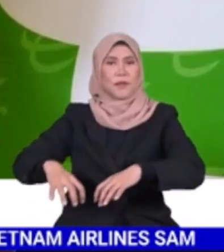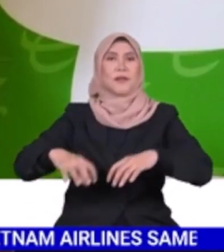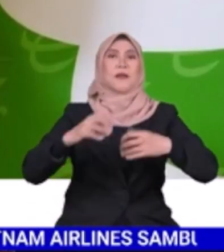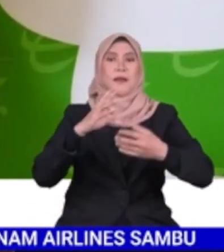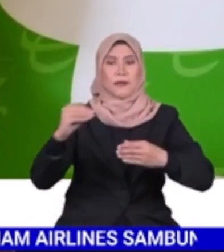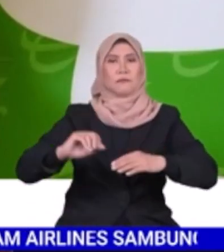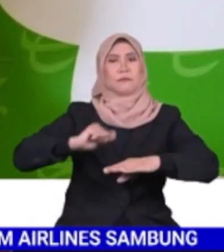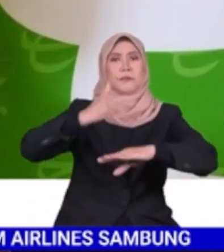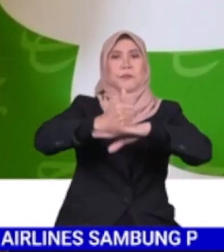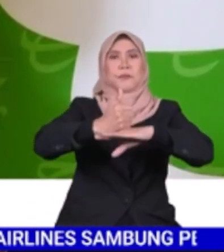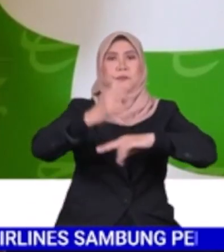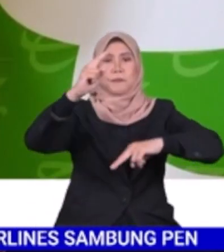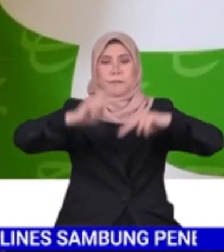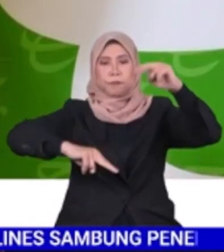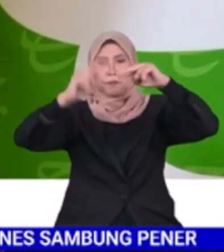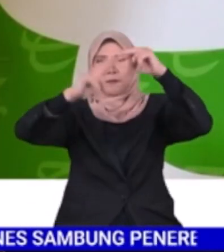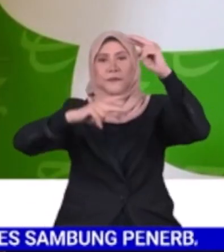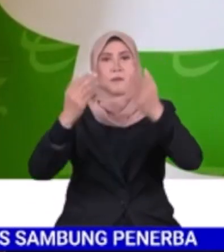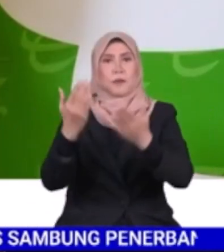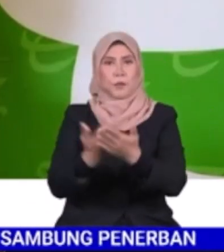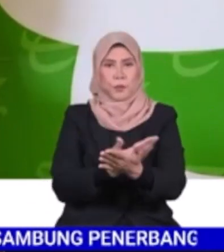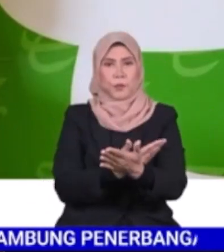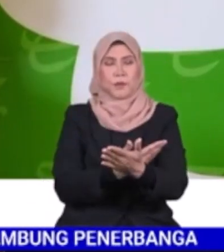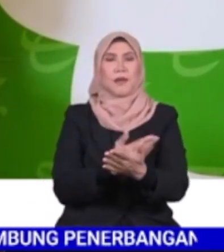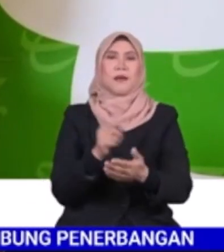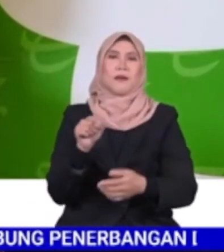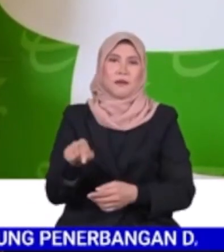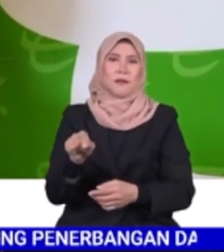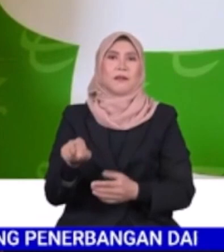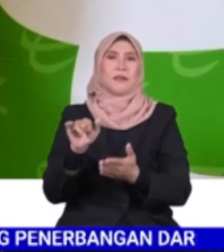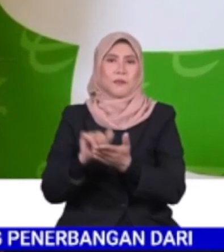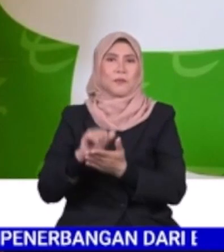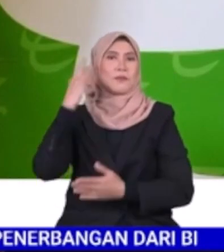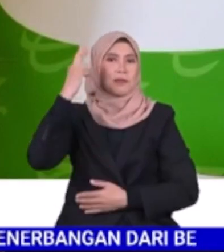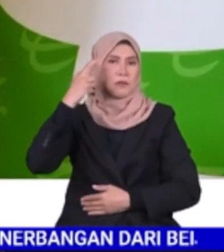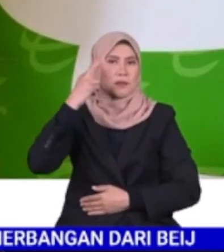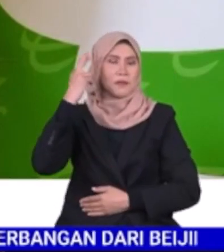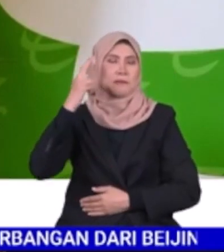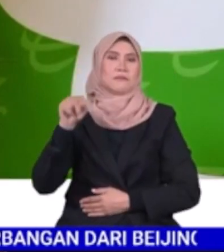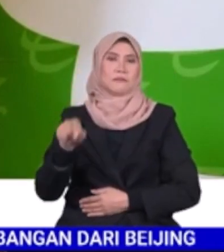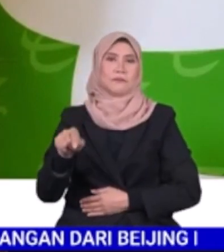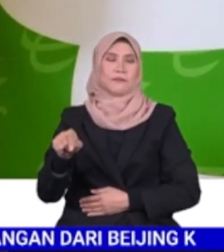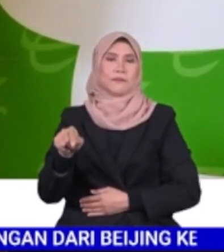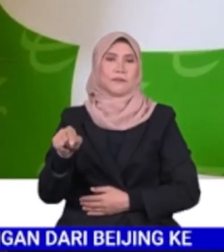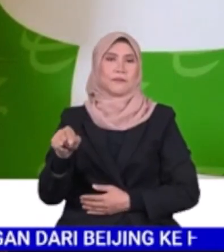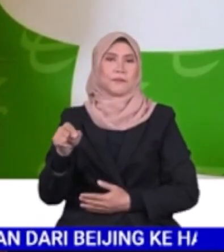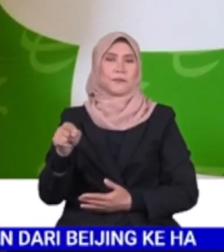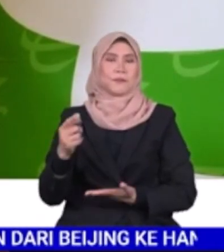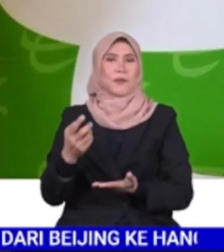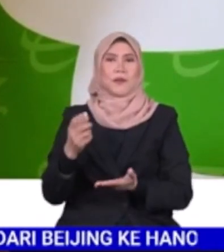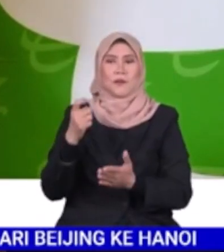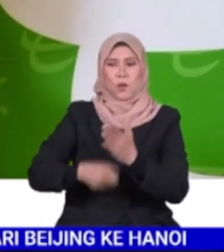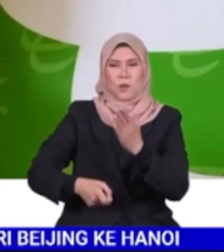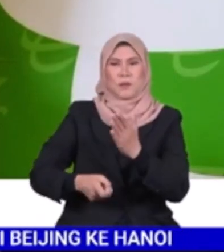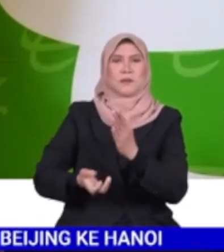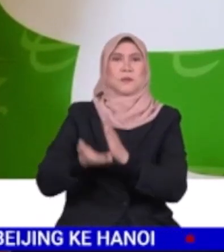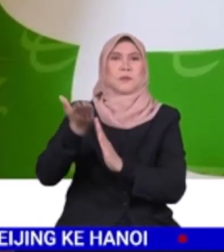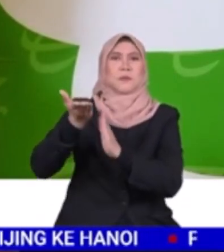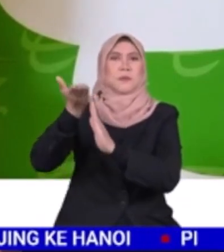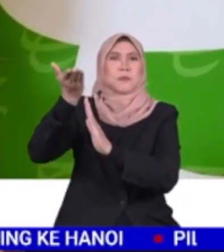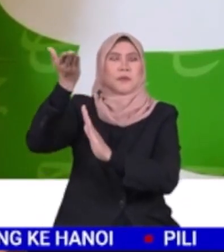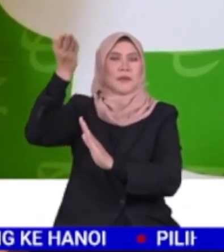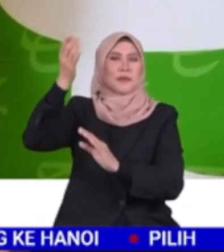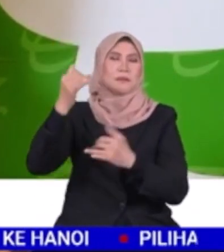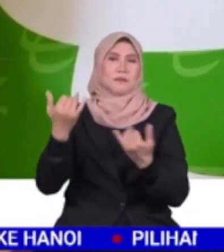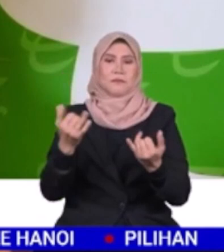pembangunan semula keadaan ini telah Puma akibatkan dari segi Demand dan juga supply yang